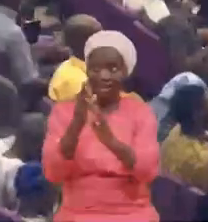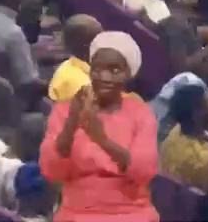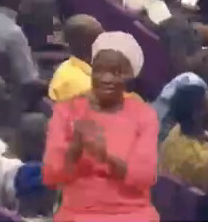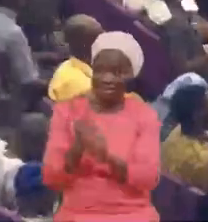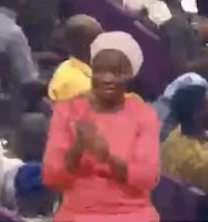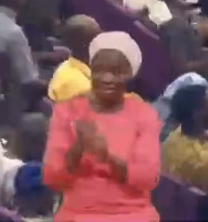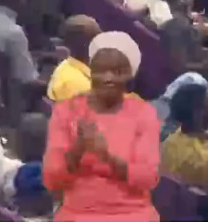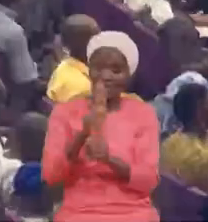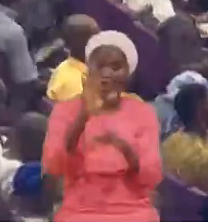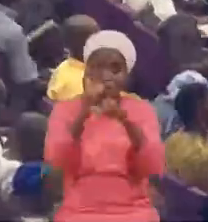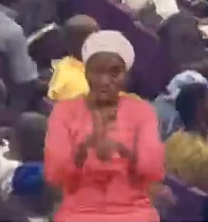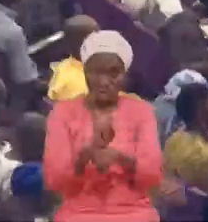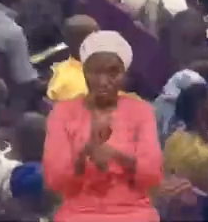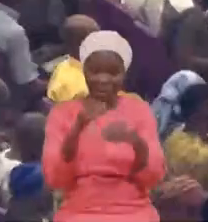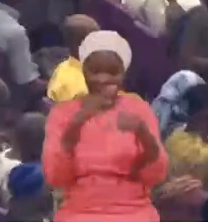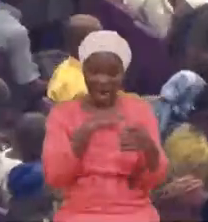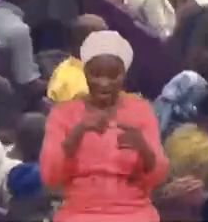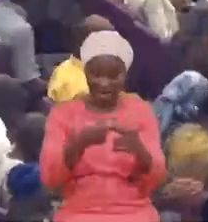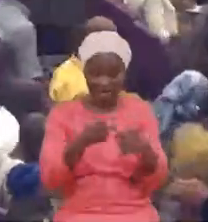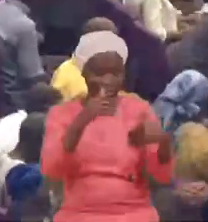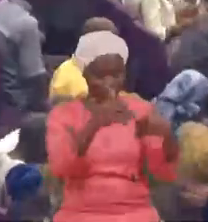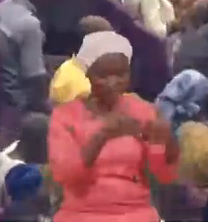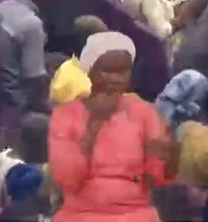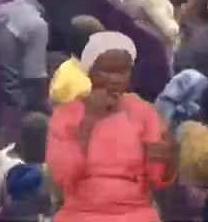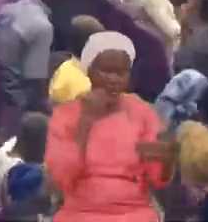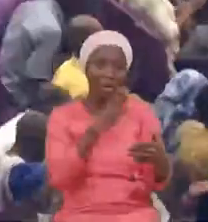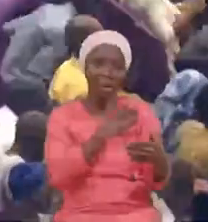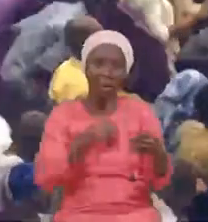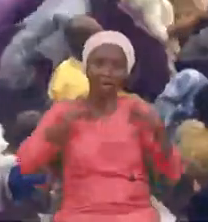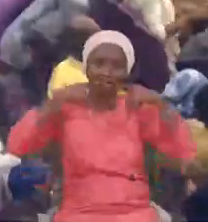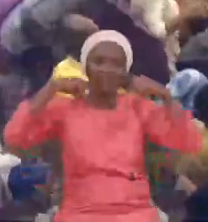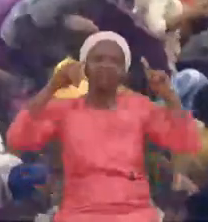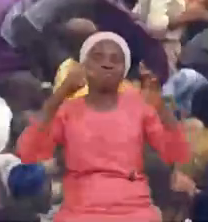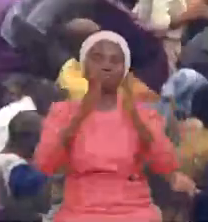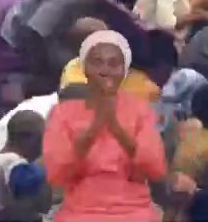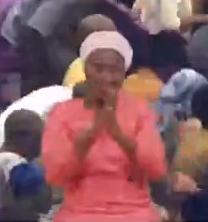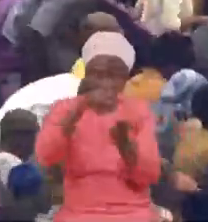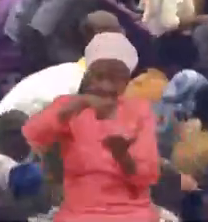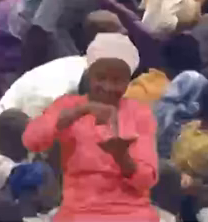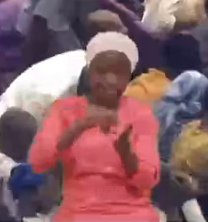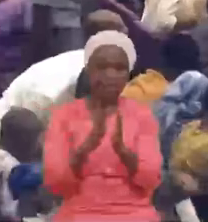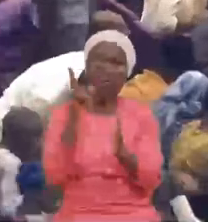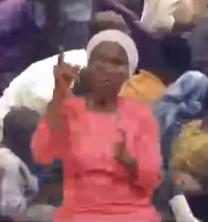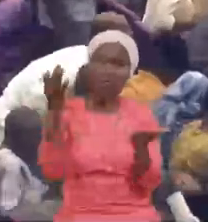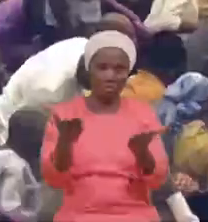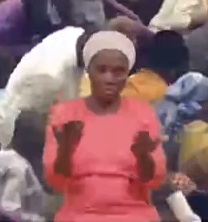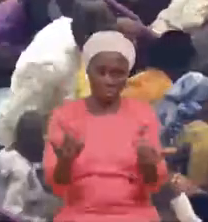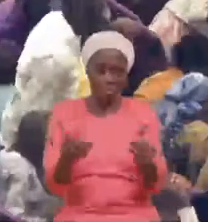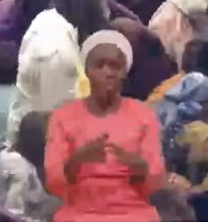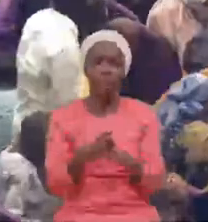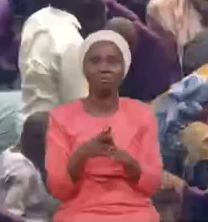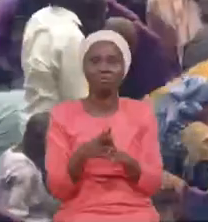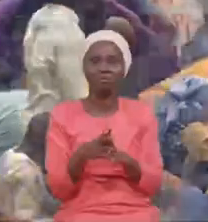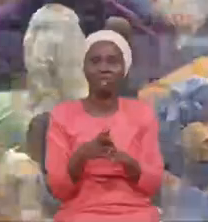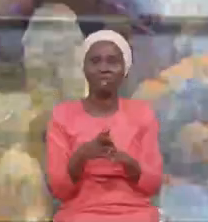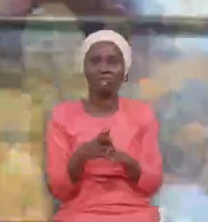Tenez-vous debout et recevez, et vous irez le révéler aux gens. Tenez-vous debout et recevez. Le Seigneur